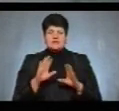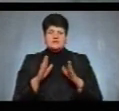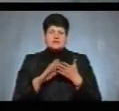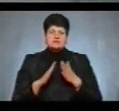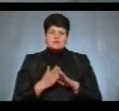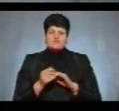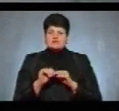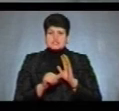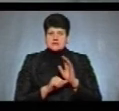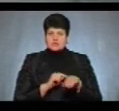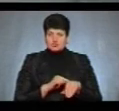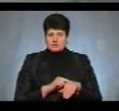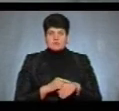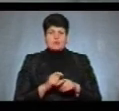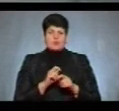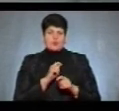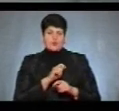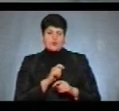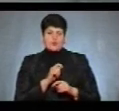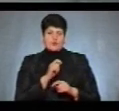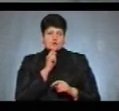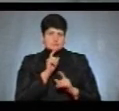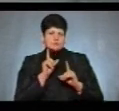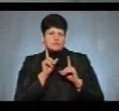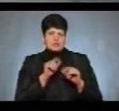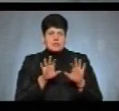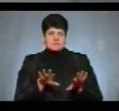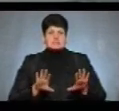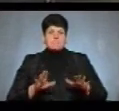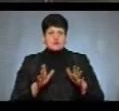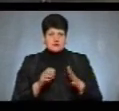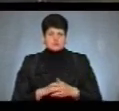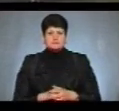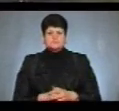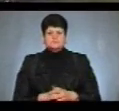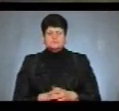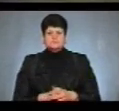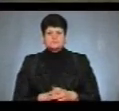О 16-й годині наш кореспондент Діана Ярошенко побувала на місці події.